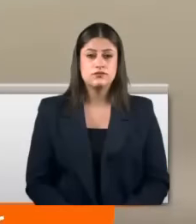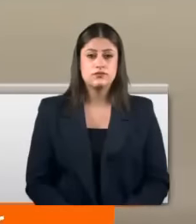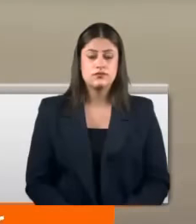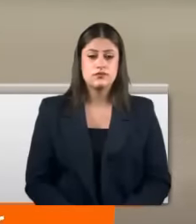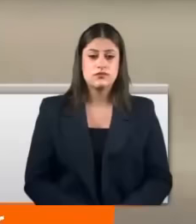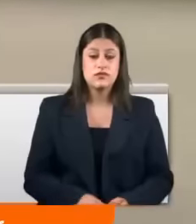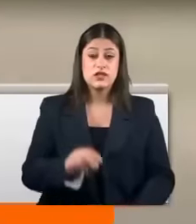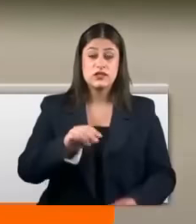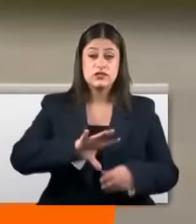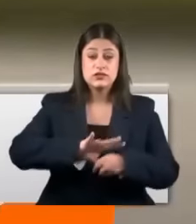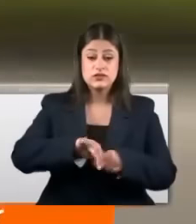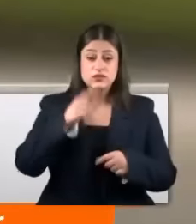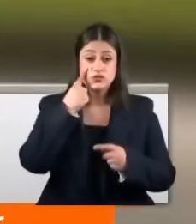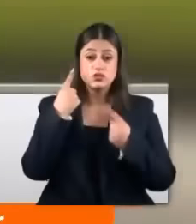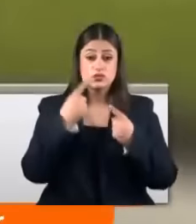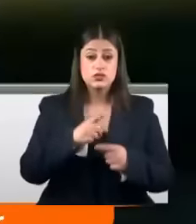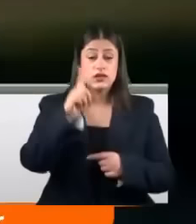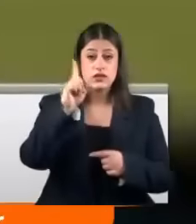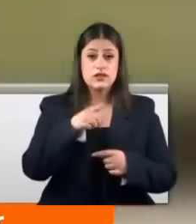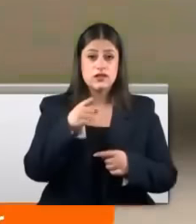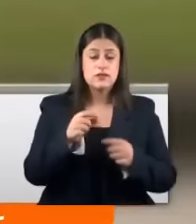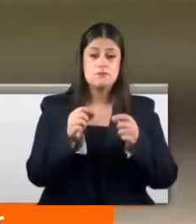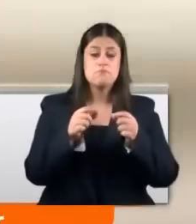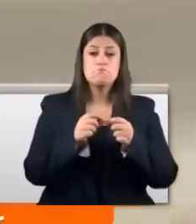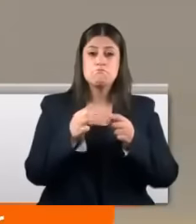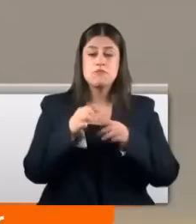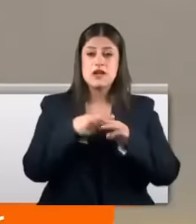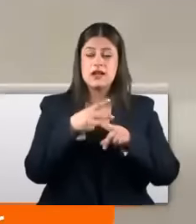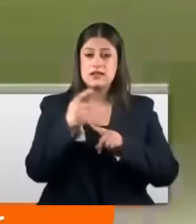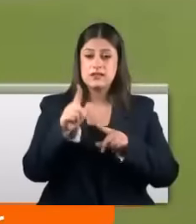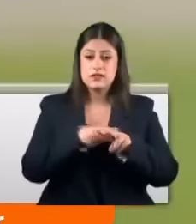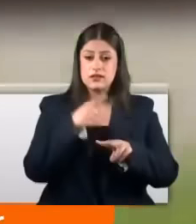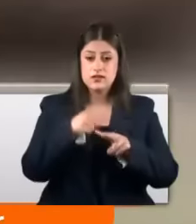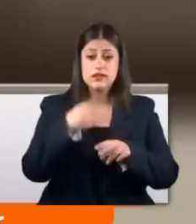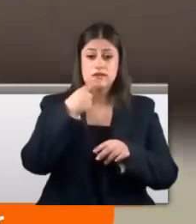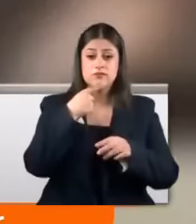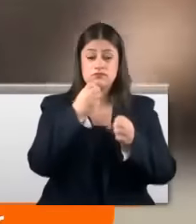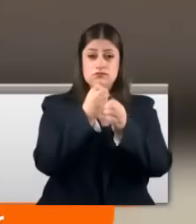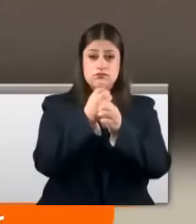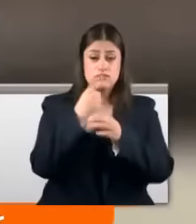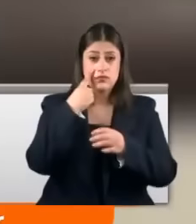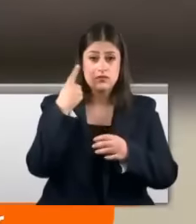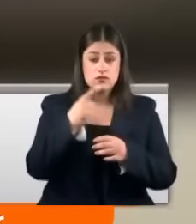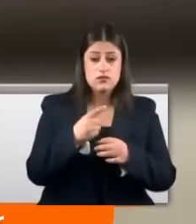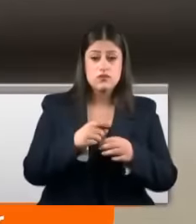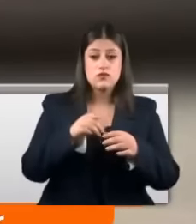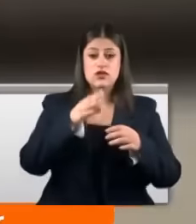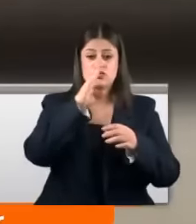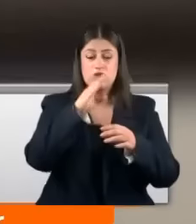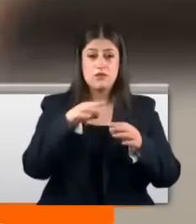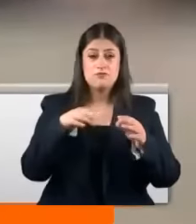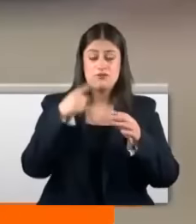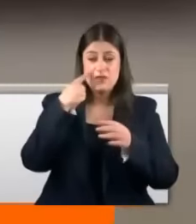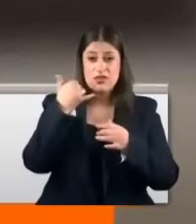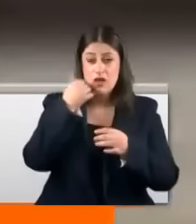Kapkaç deyince ilk akla gelen Brezilya'dan görüntü. Şüpheli kırmızı ışıkta telefonu açık camdan kapıp uzaklaşırım sandı